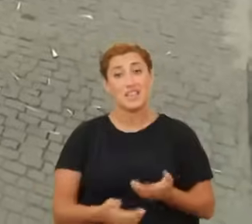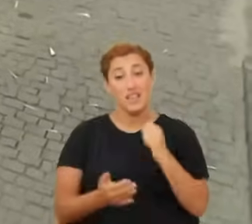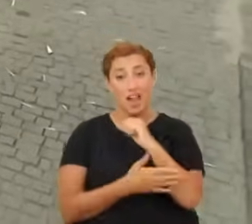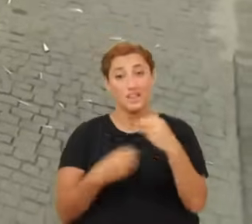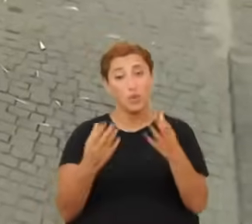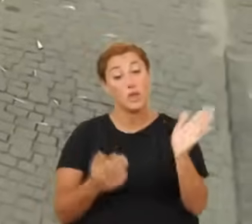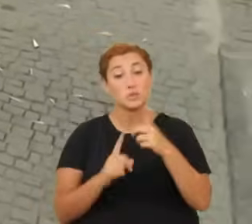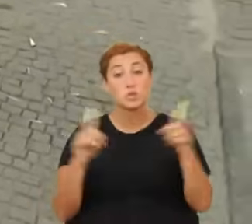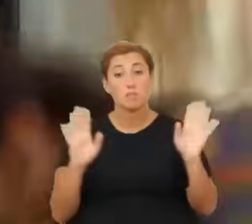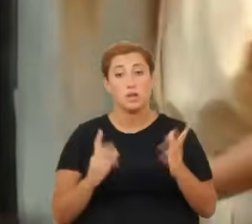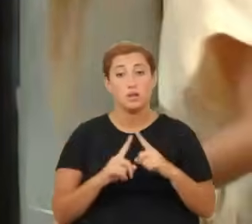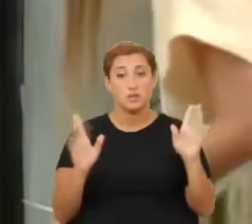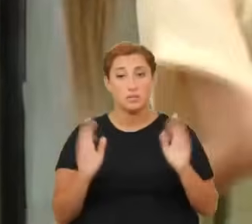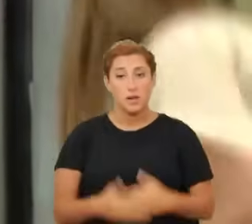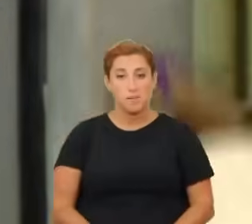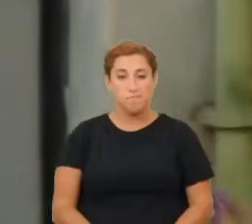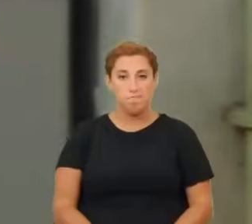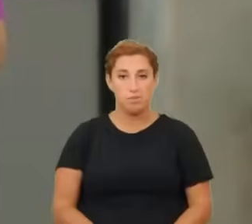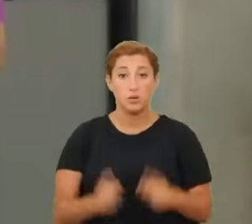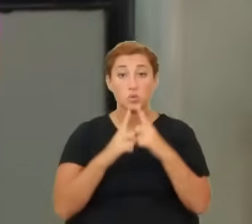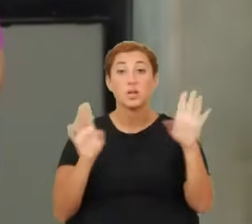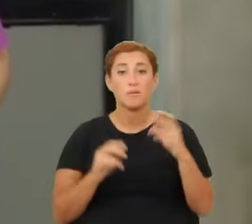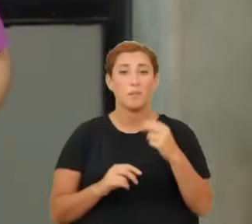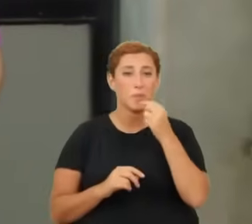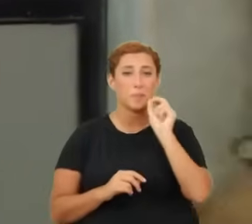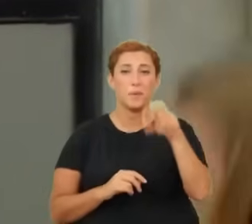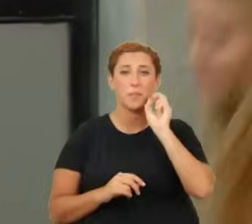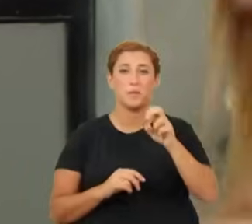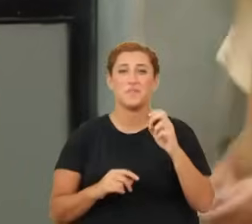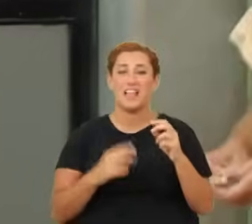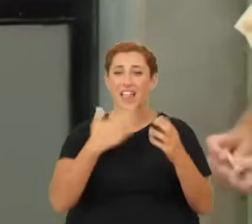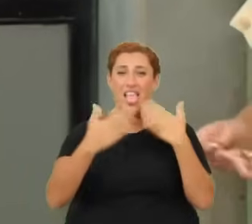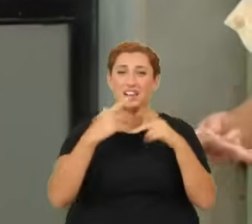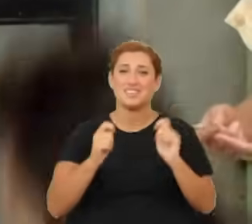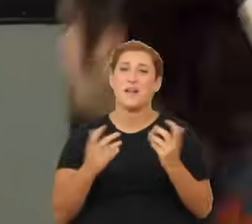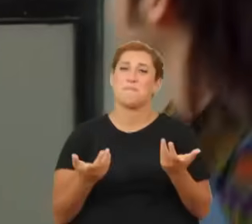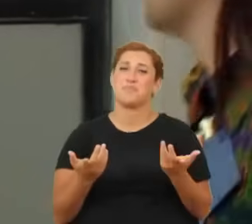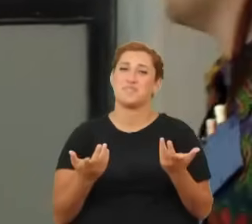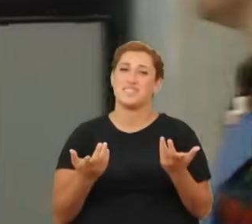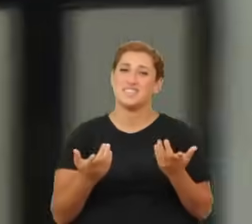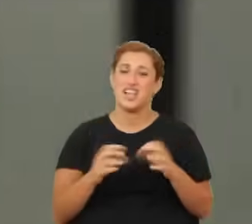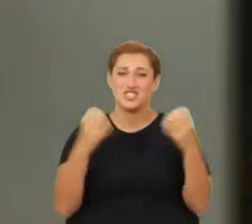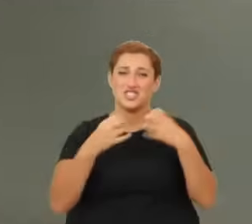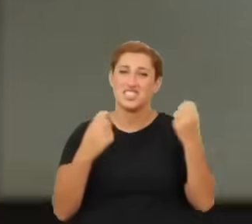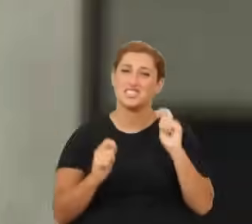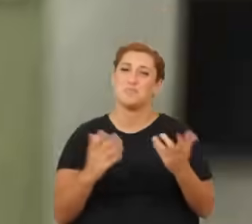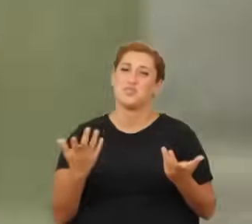Ediyoruz biz de. Hadi. Uzatma, uzatma. Uzatma, bir de tükürdün bunlara, şey yaptın, yaladın, yuttun. Bunları açacağız, bir de şey yapacağız